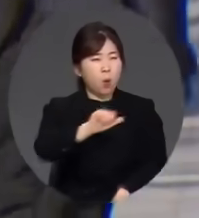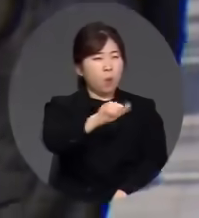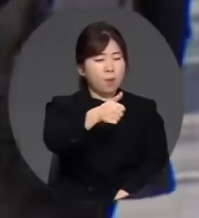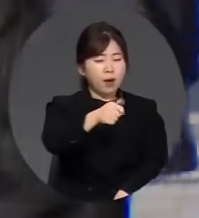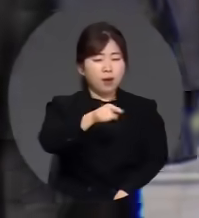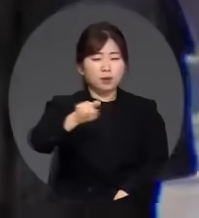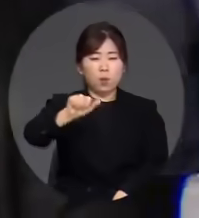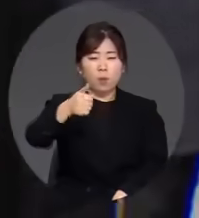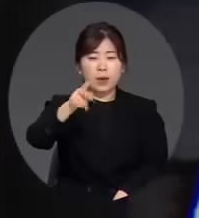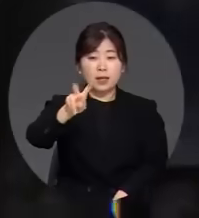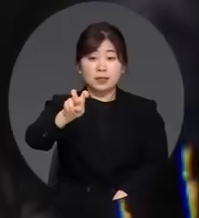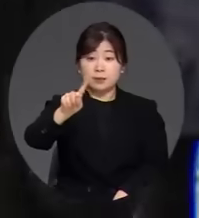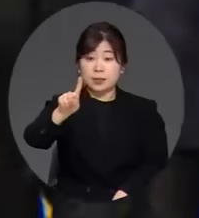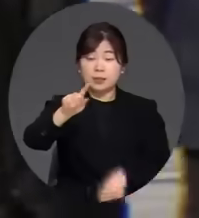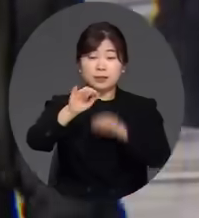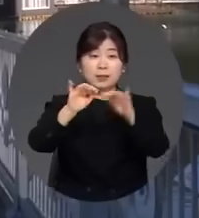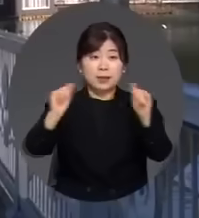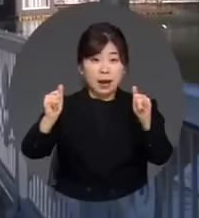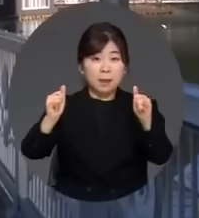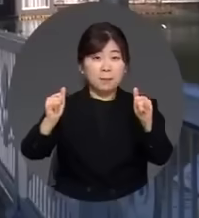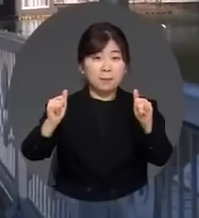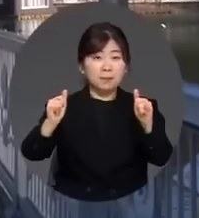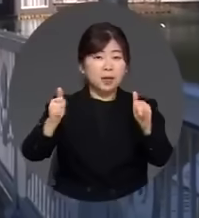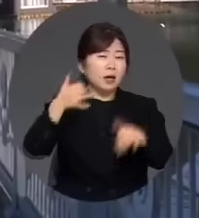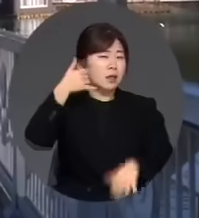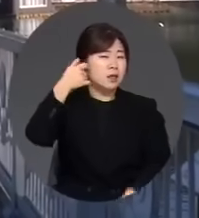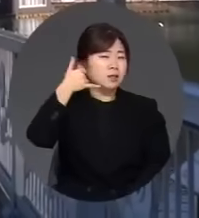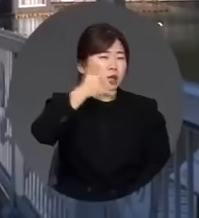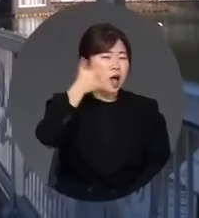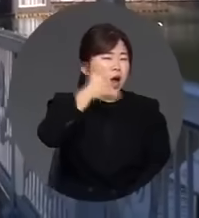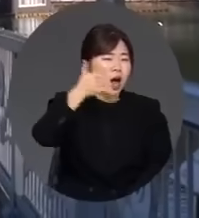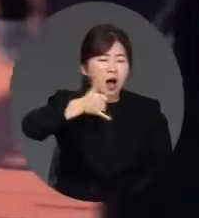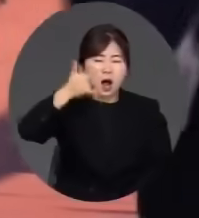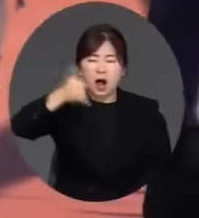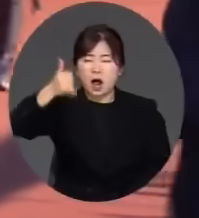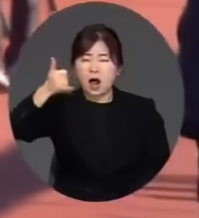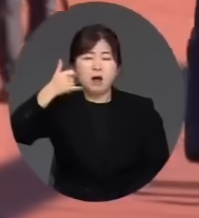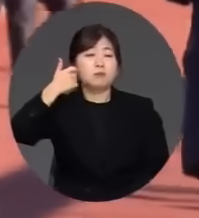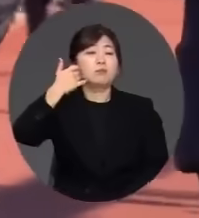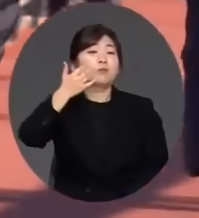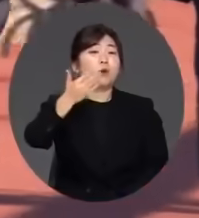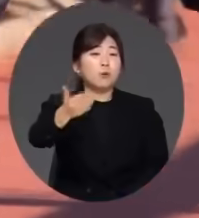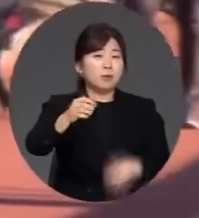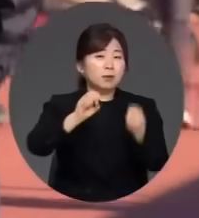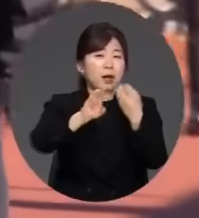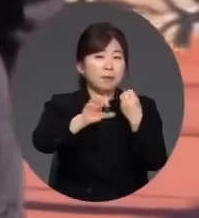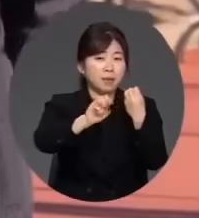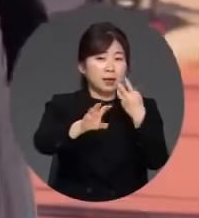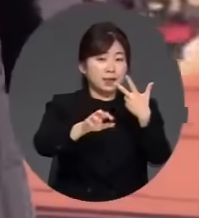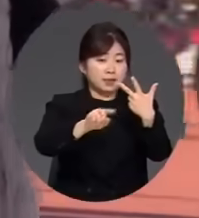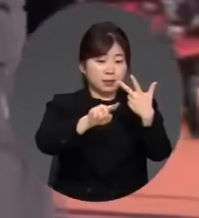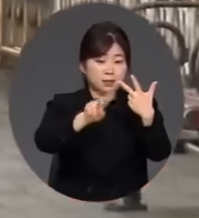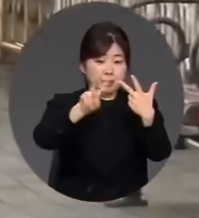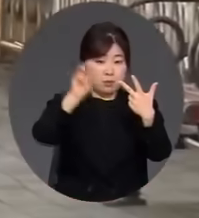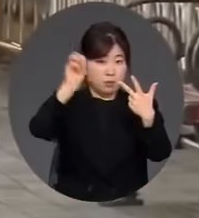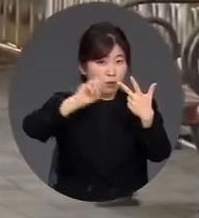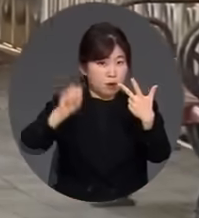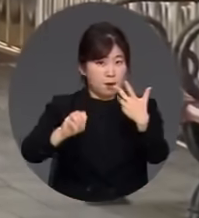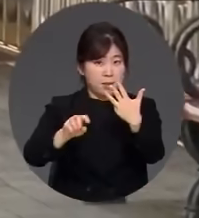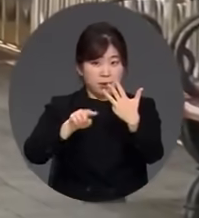51명을 대상으로 무선 자동응답 조사 방식으로 실시했으며 응답률은 7.2%